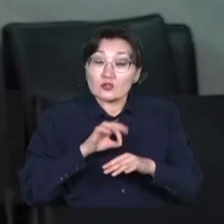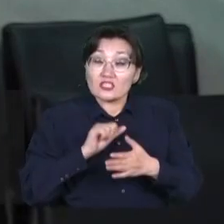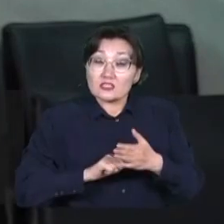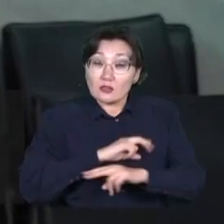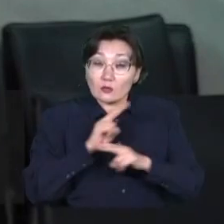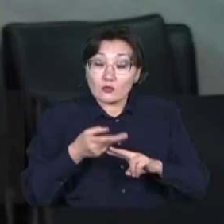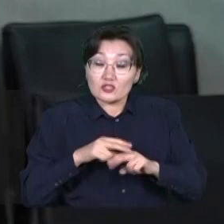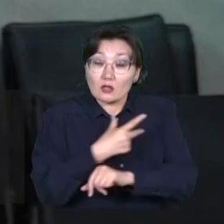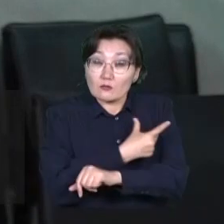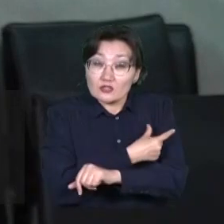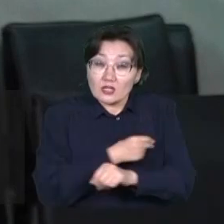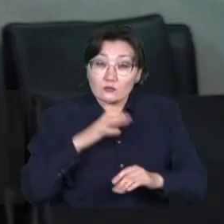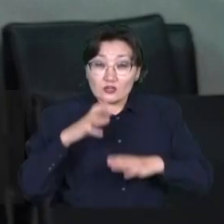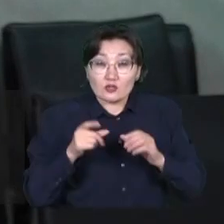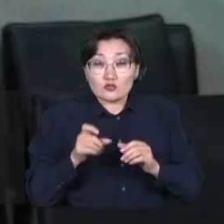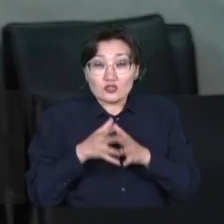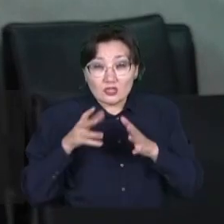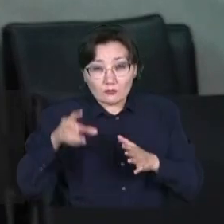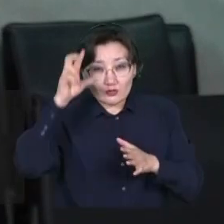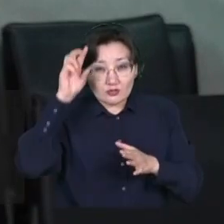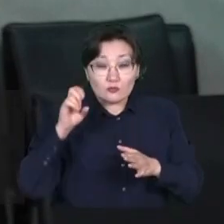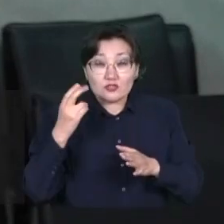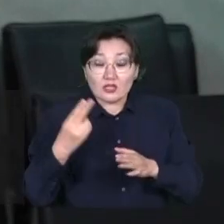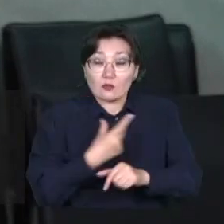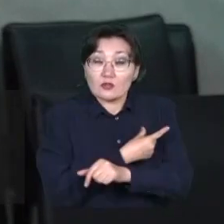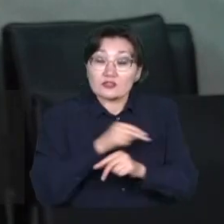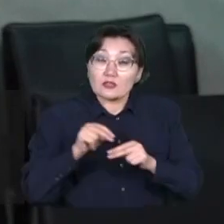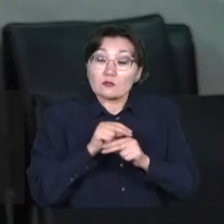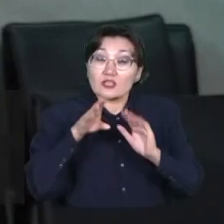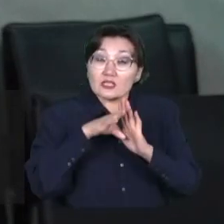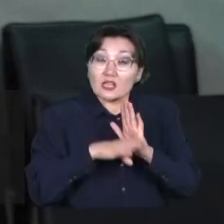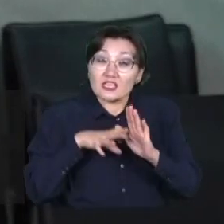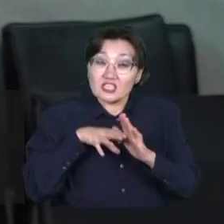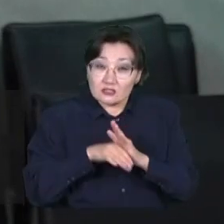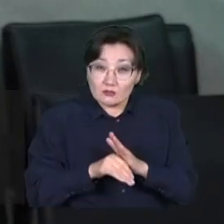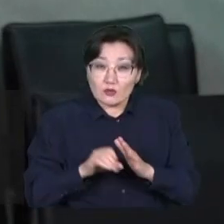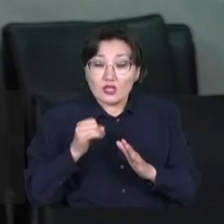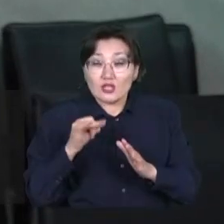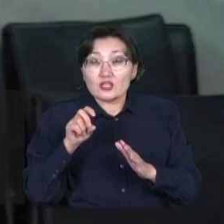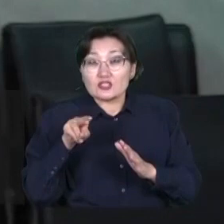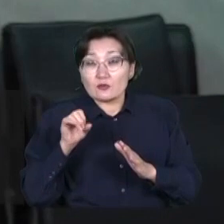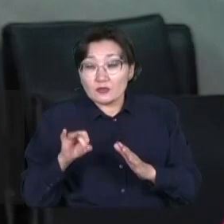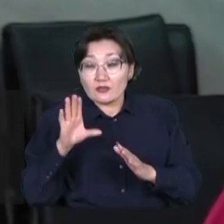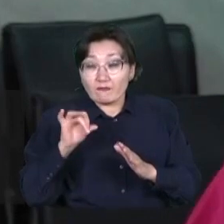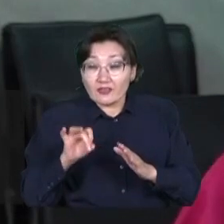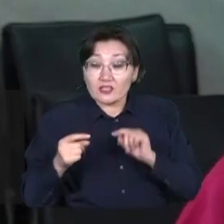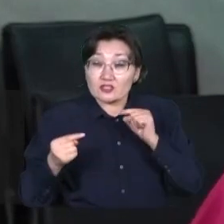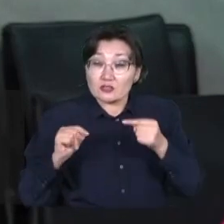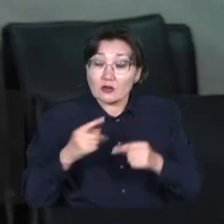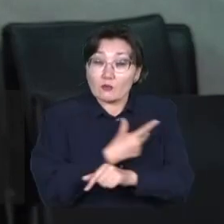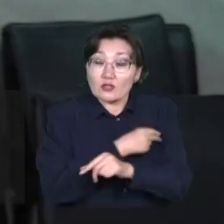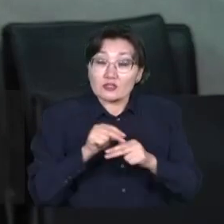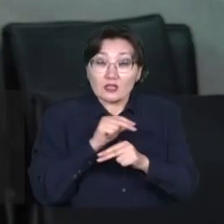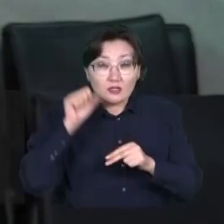Бұл вакцина түрі әлемнің 100-ден астам елінің ұлттық иммундау бағдарламаларына енгізілген. HPV-ге қарсы вакцинала Өзбекстан